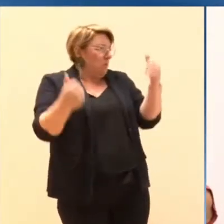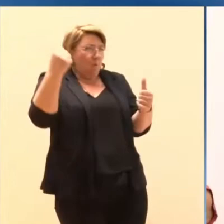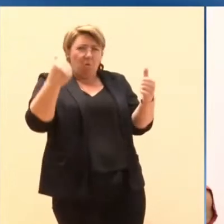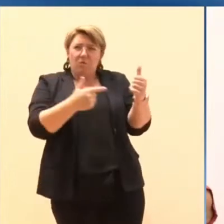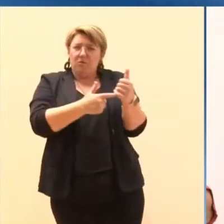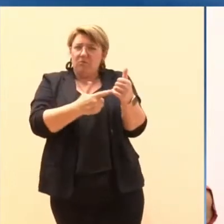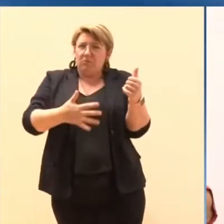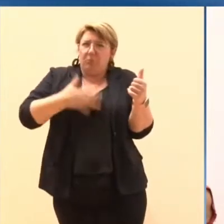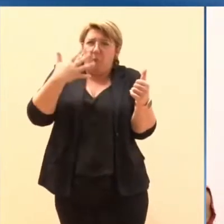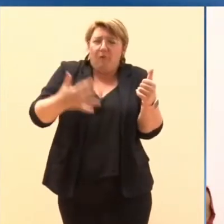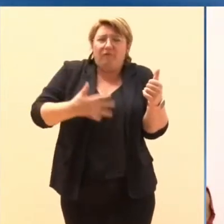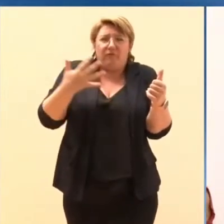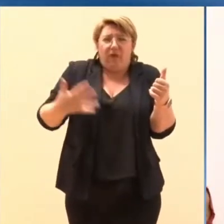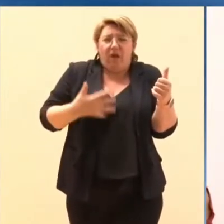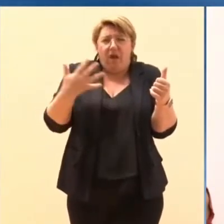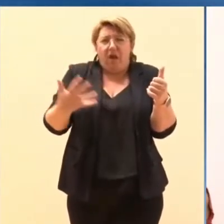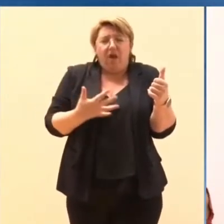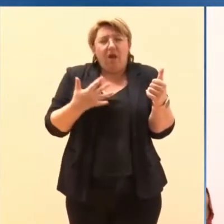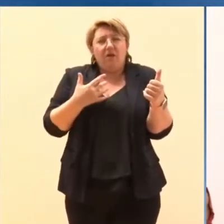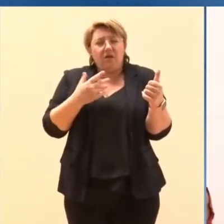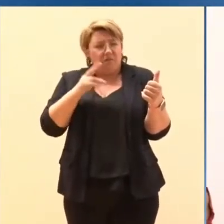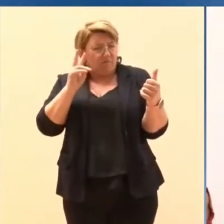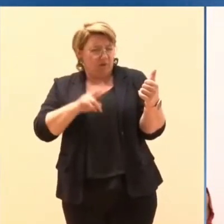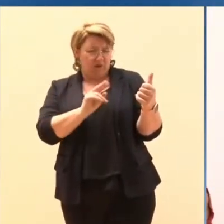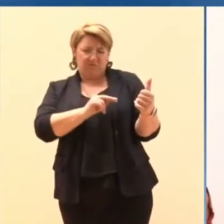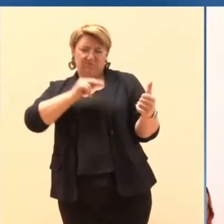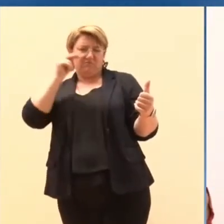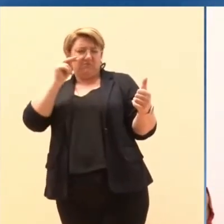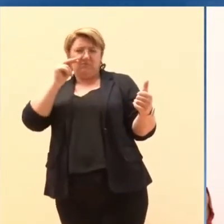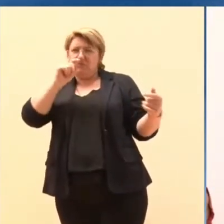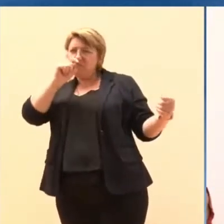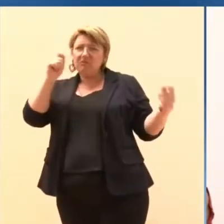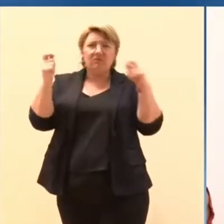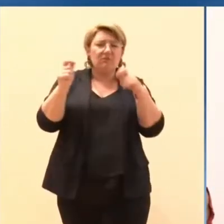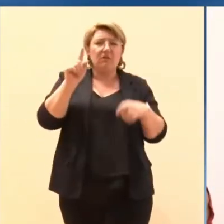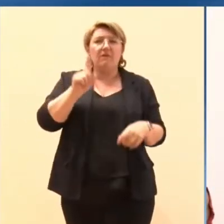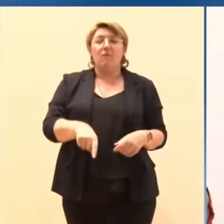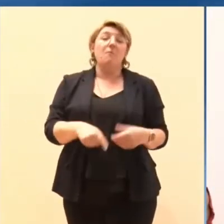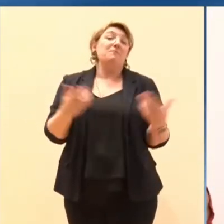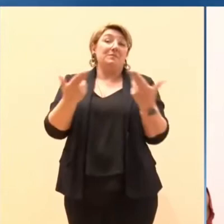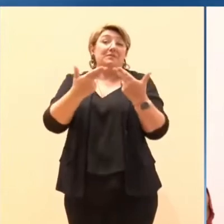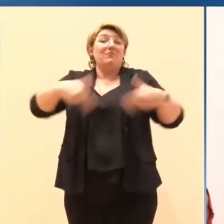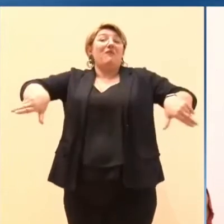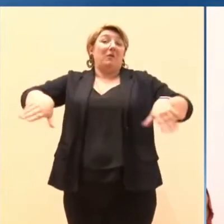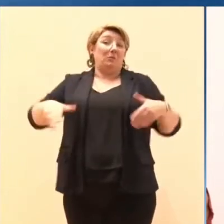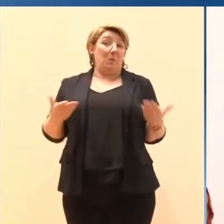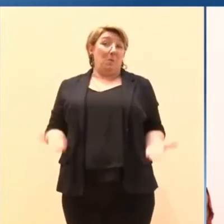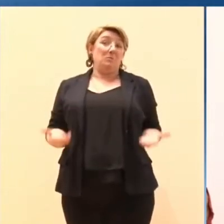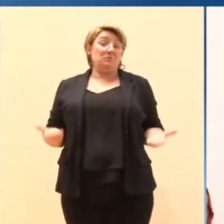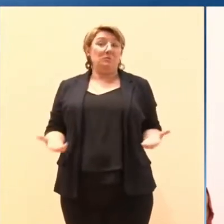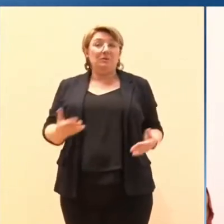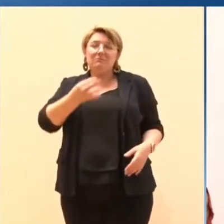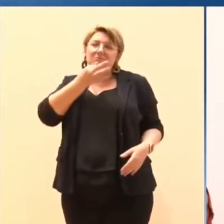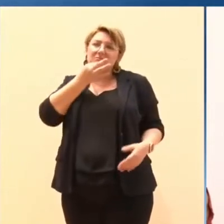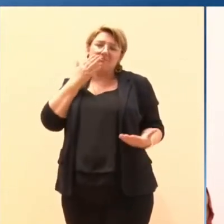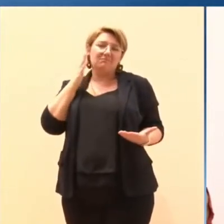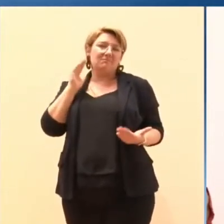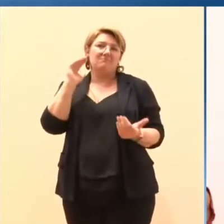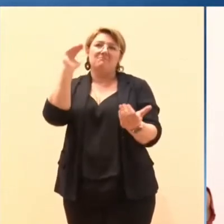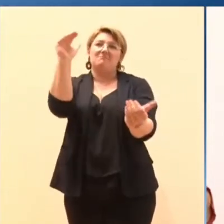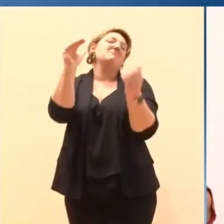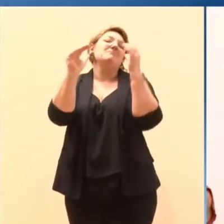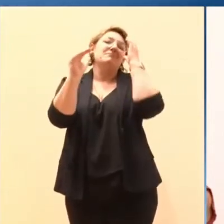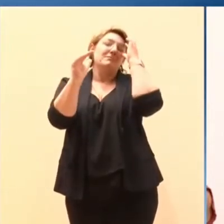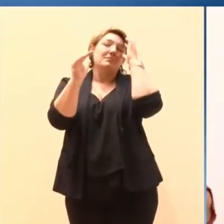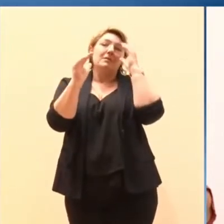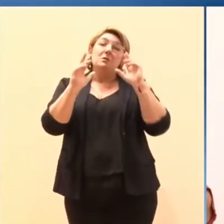rien de nier. Dans ces circonstances, je voulais simplement, à l'ouverture de cette séance, souhaiter de tout cœur que les